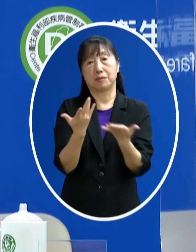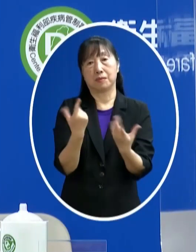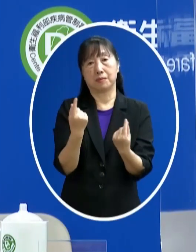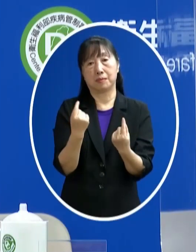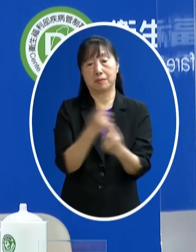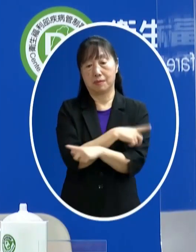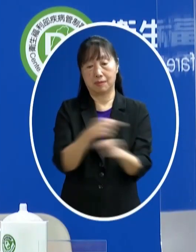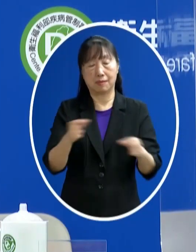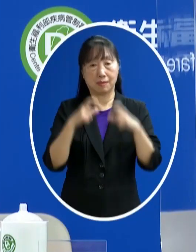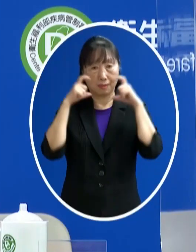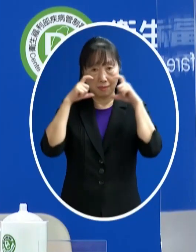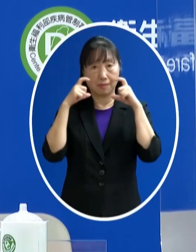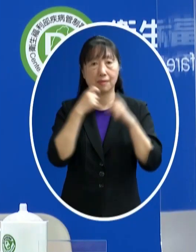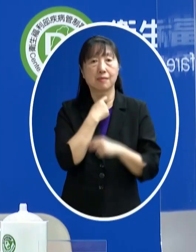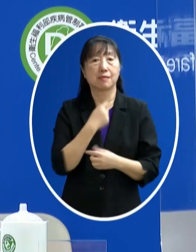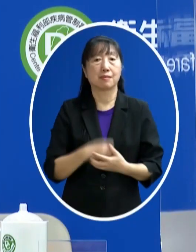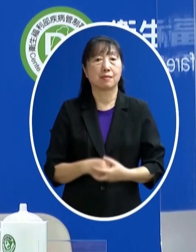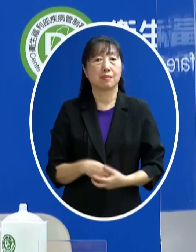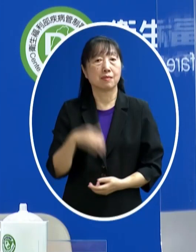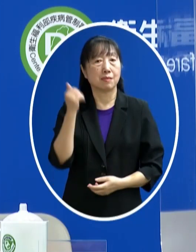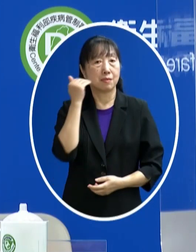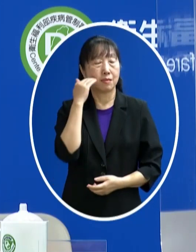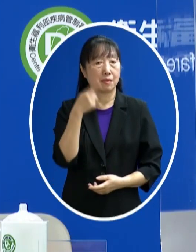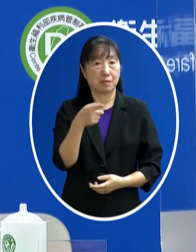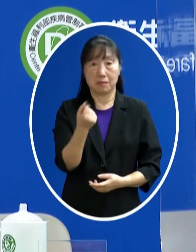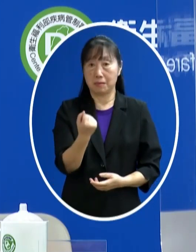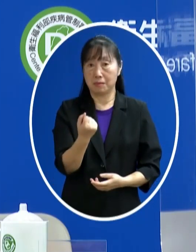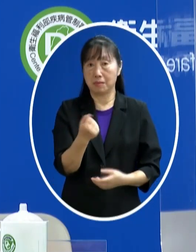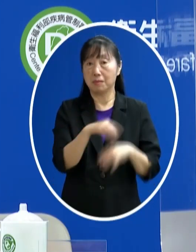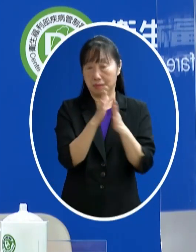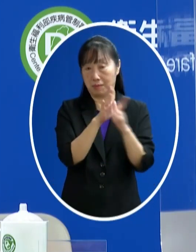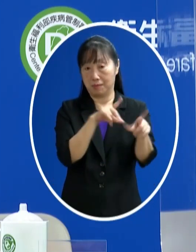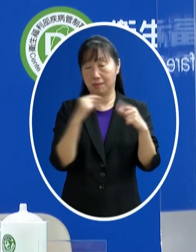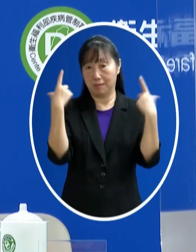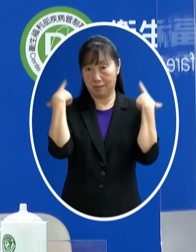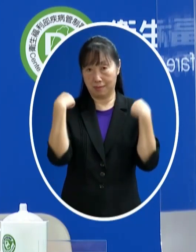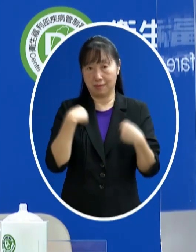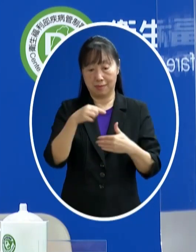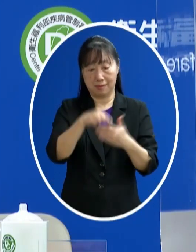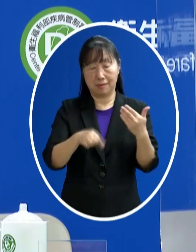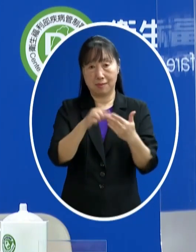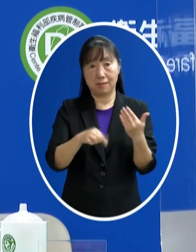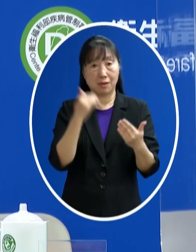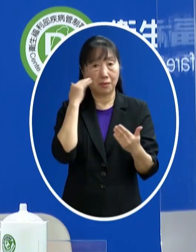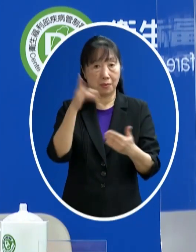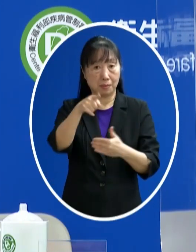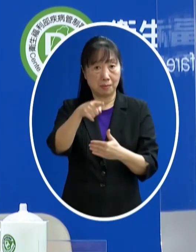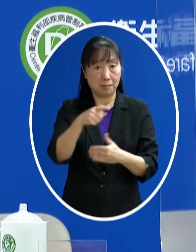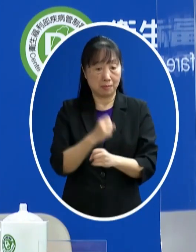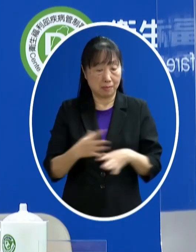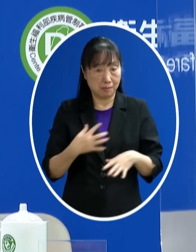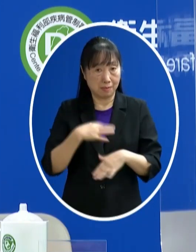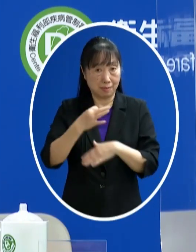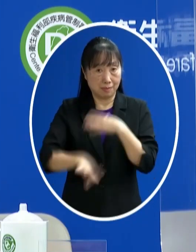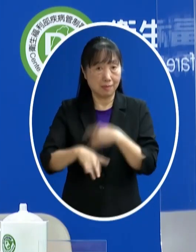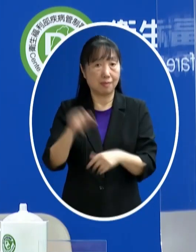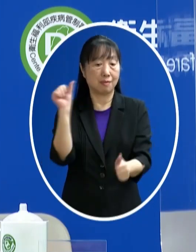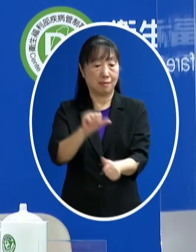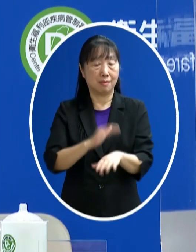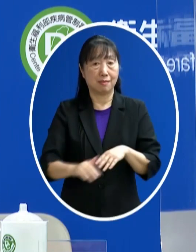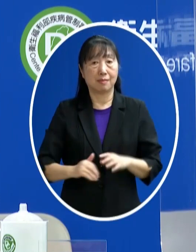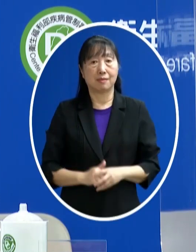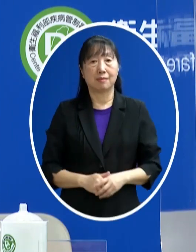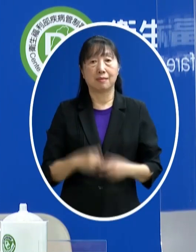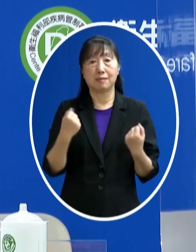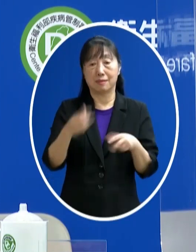要戴口罩，哦，那没有哈，仍然照原来的方式哈要做开罚。那另外呢，在高